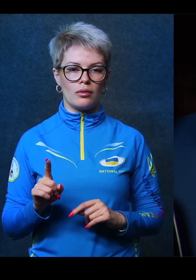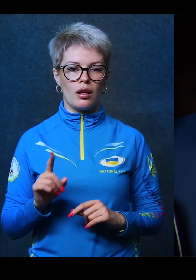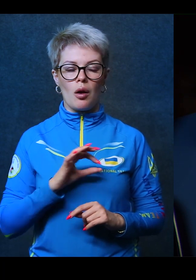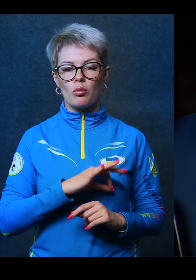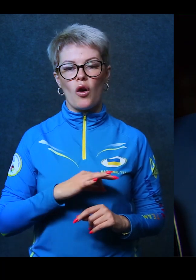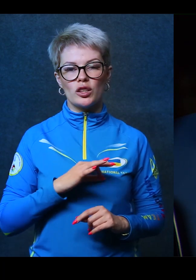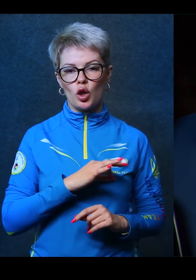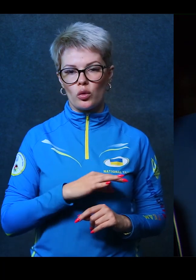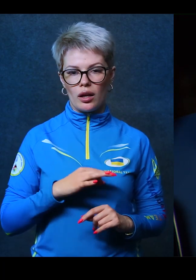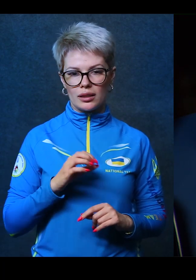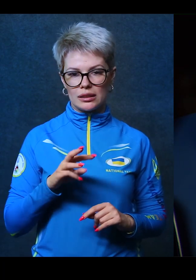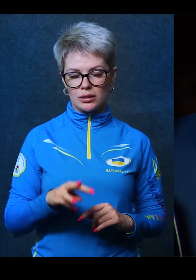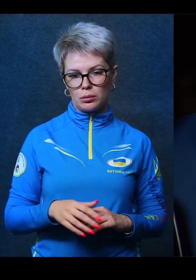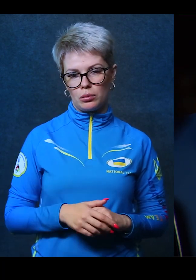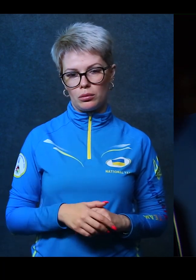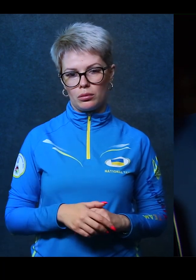професіоналізм,